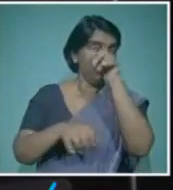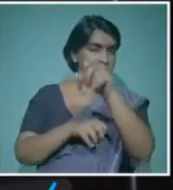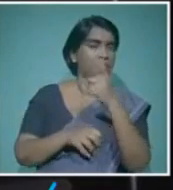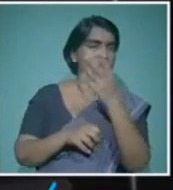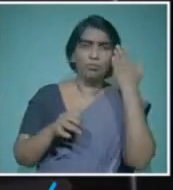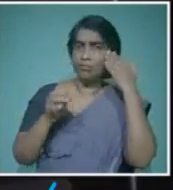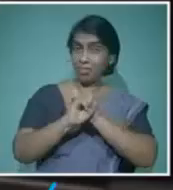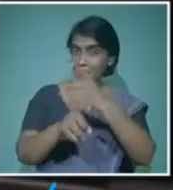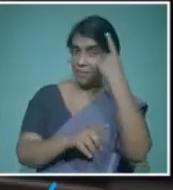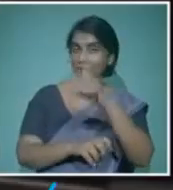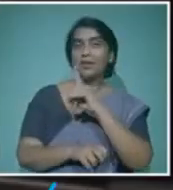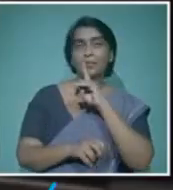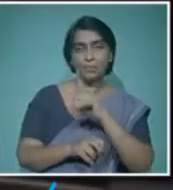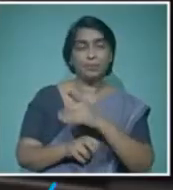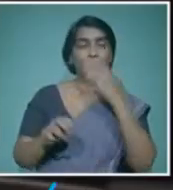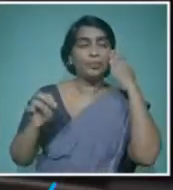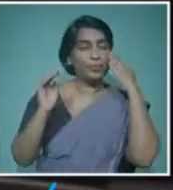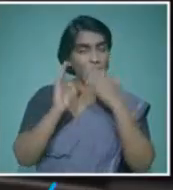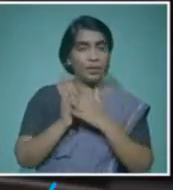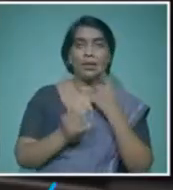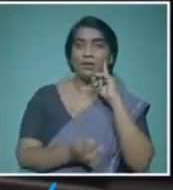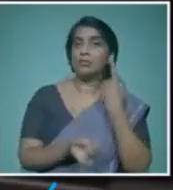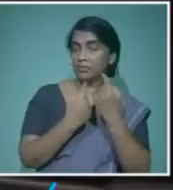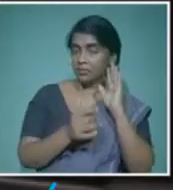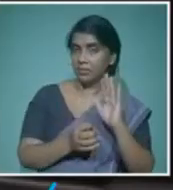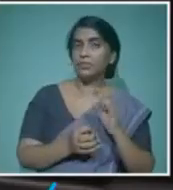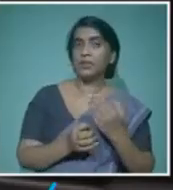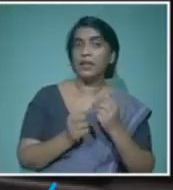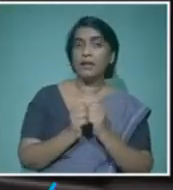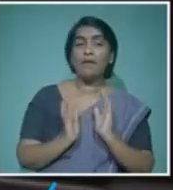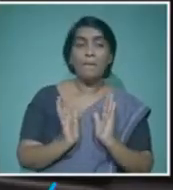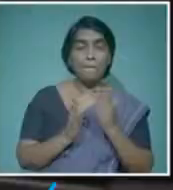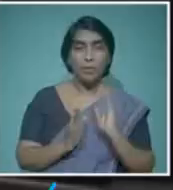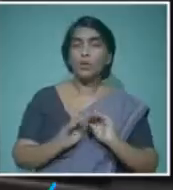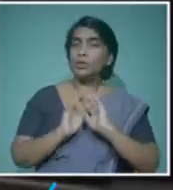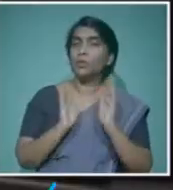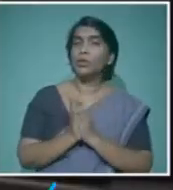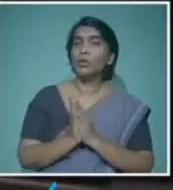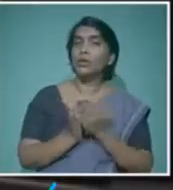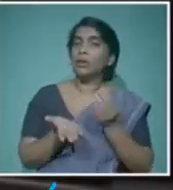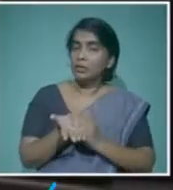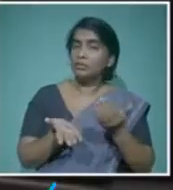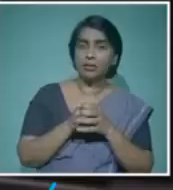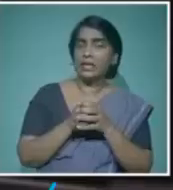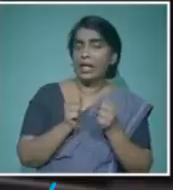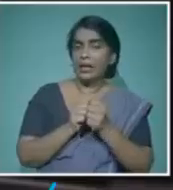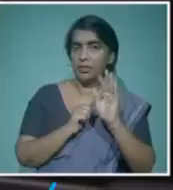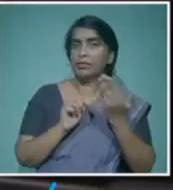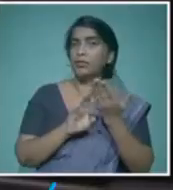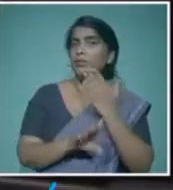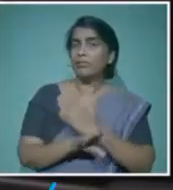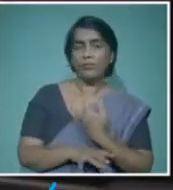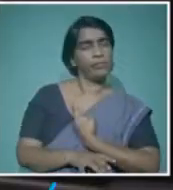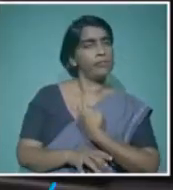පිළිබඳව ඔබතුමාලා තීන්දුව අරගෙන නැහැ මේ සිද්ධිය සම්බන්ධයෙන් අපි පරීක්ෂණ කරලා තියෙන්නේ වැඩ පටන් අරගෙන තියෙන සියල්ල නිරන්තර සිදුවෙන වැඩසටහන මීට කලින්